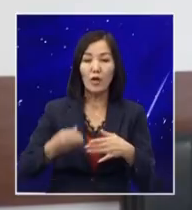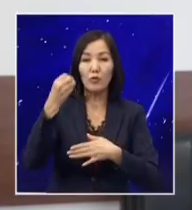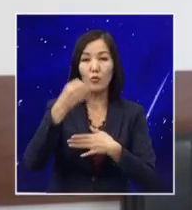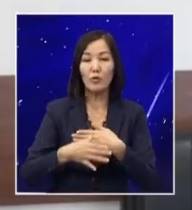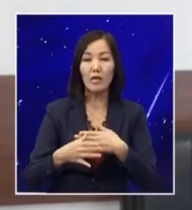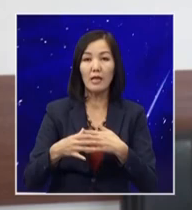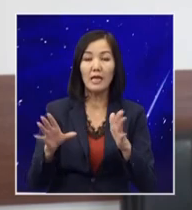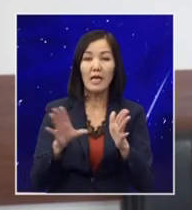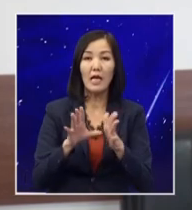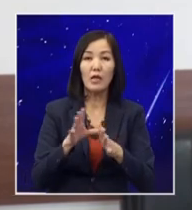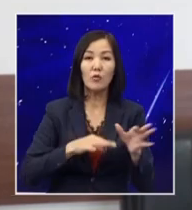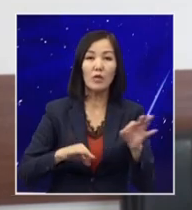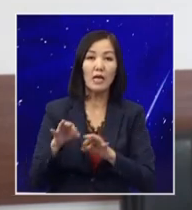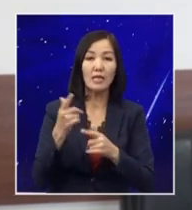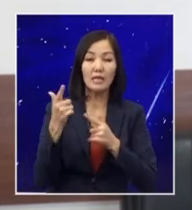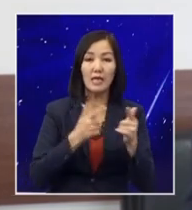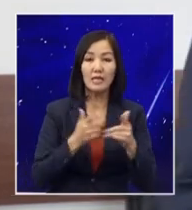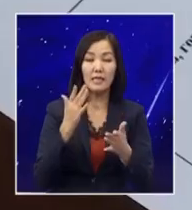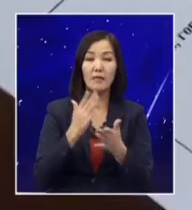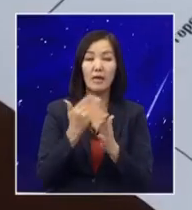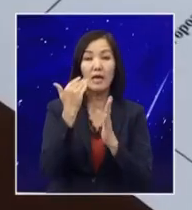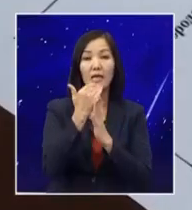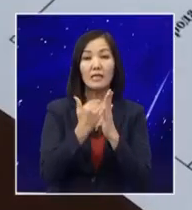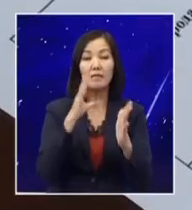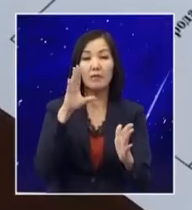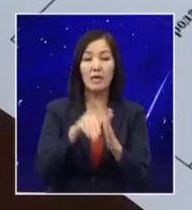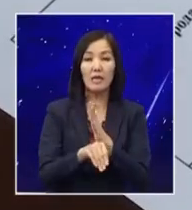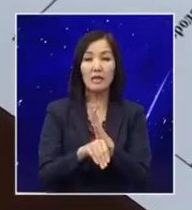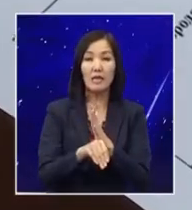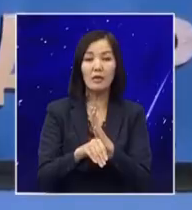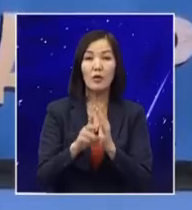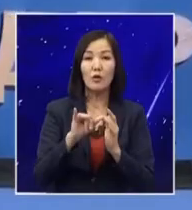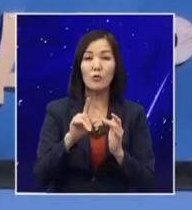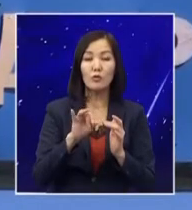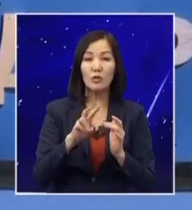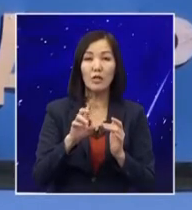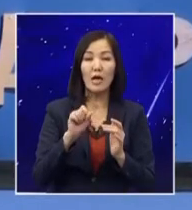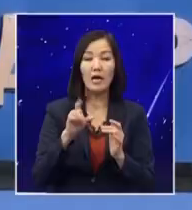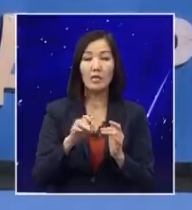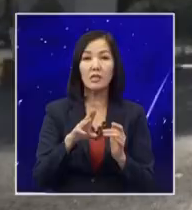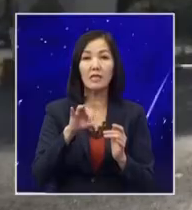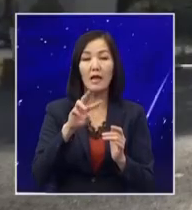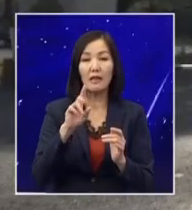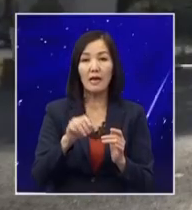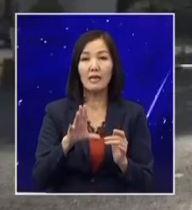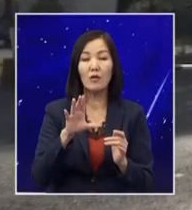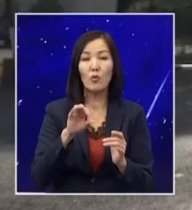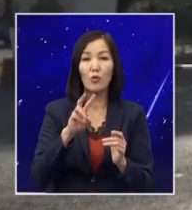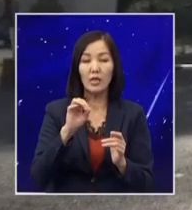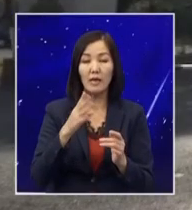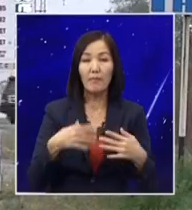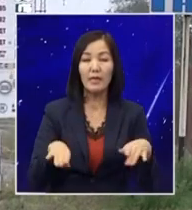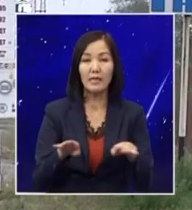электронды картасы әзірленбек. Тізімге енген елді мекендер қатарында Ұзынағаш, Талғар, Қаскелең, Есік, Өтеген Батыр